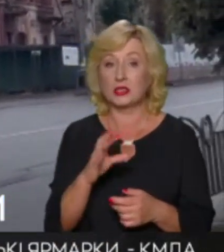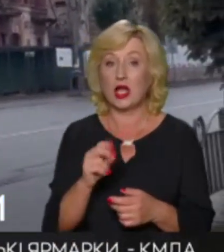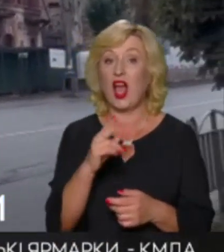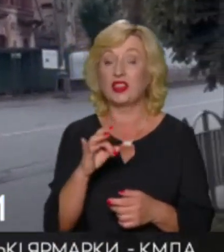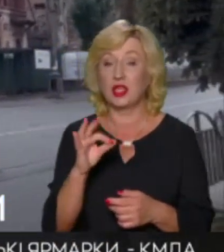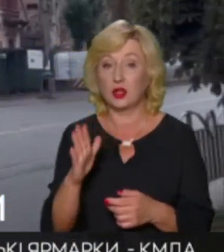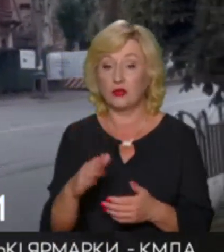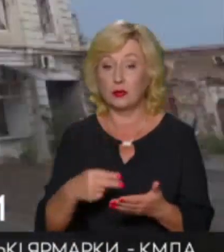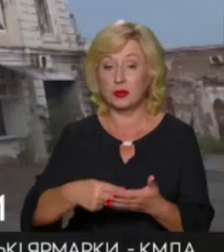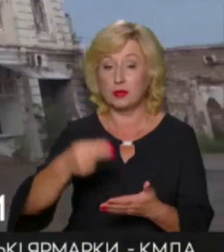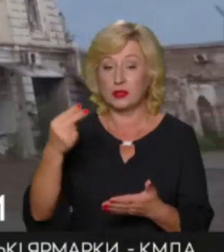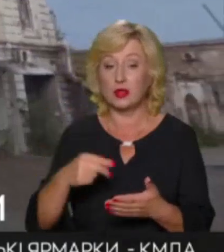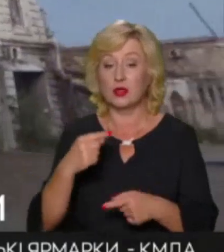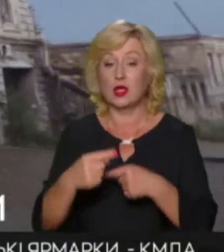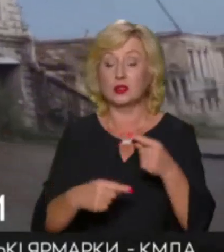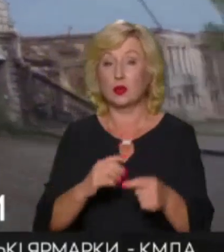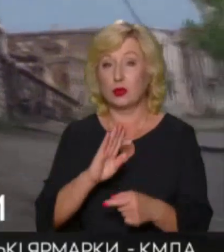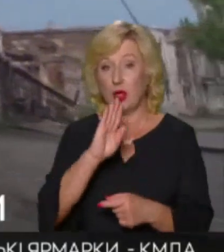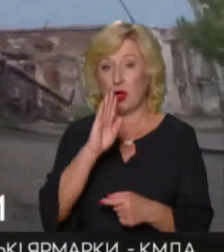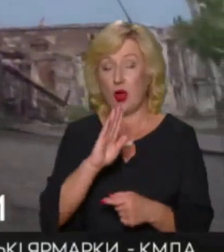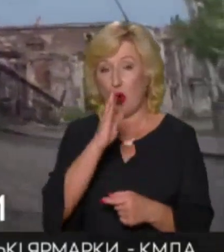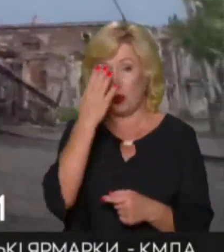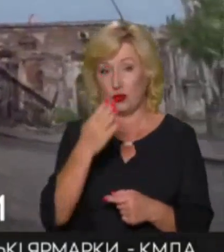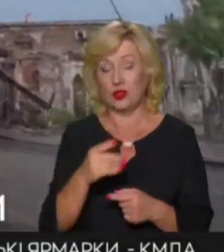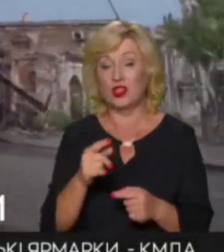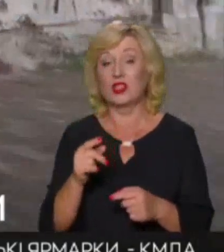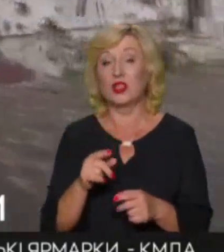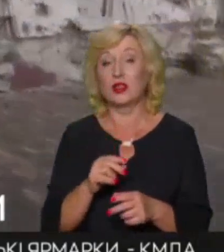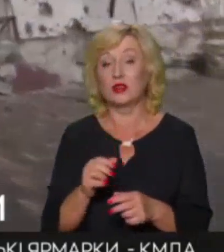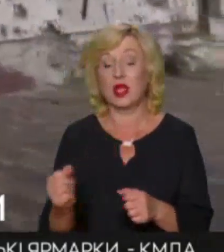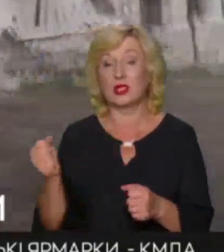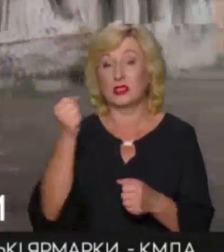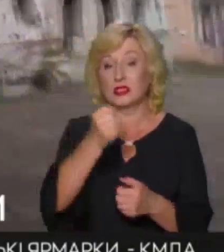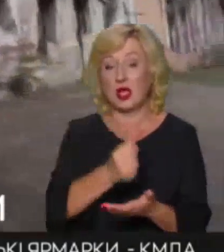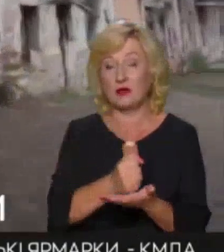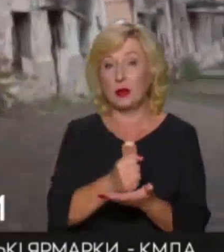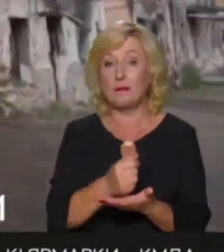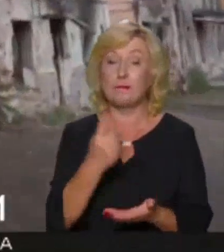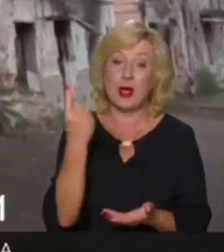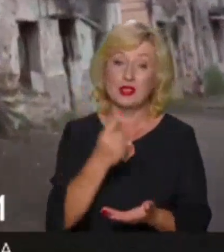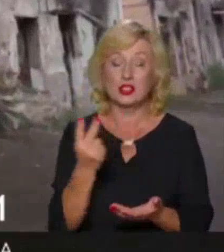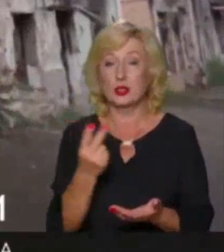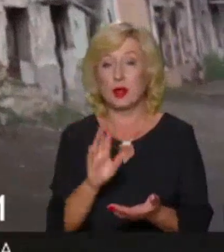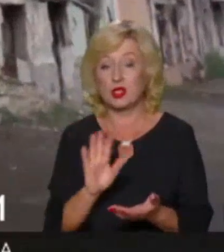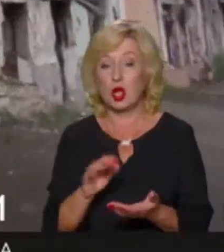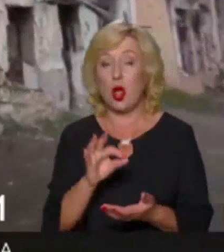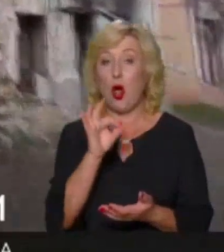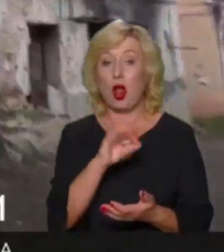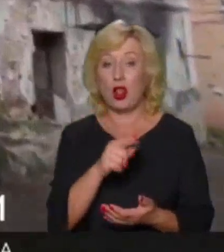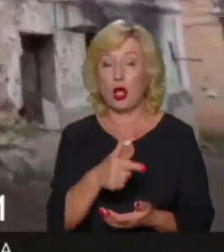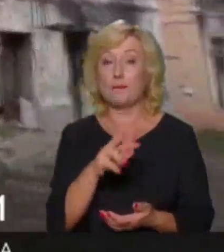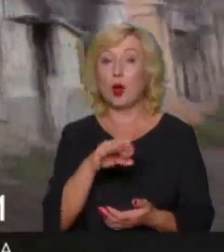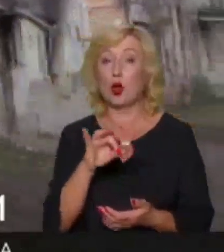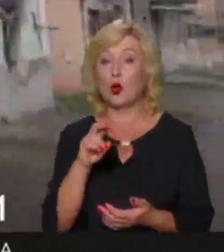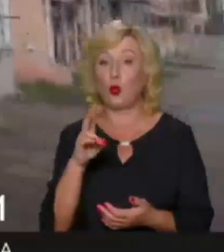та наступний гауляйтер, чи точніше наставлений, це, мабуть, він перший чи не перший, але ж Олег Моргун. Є така